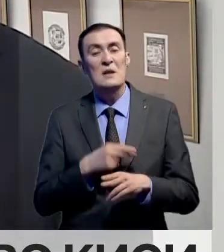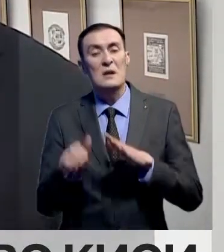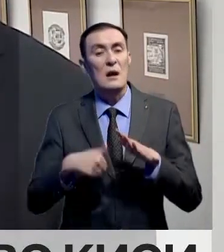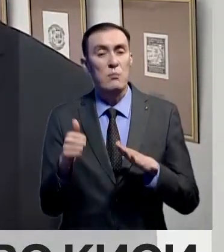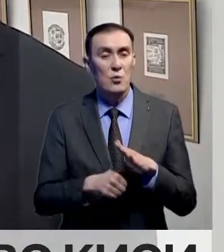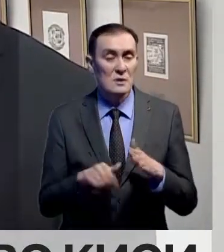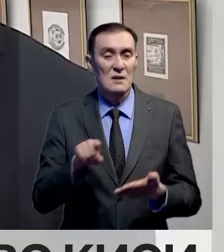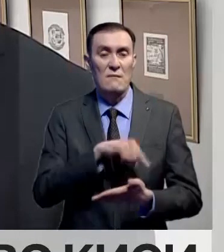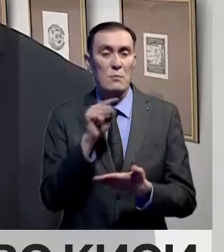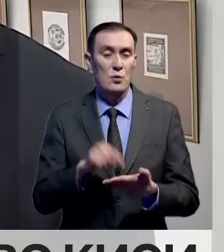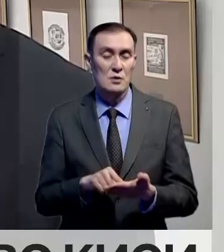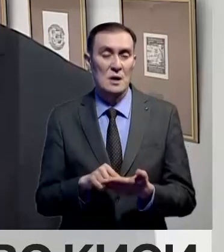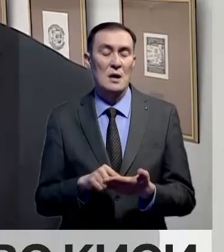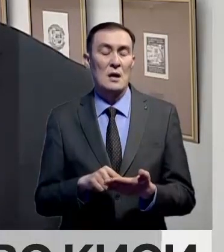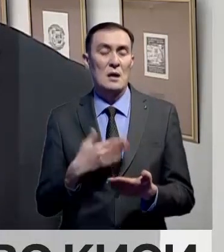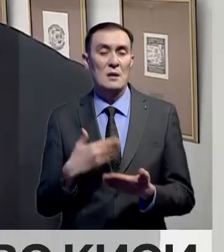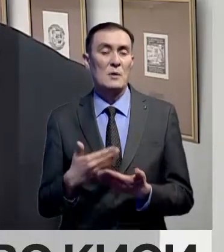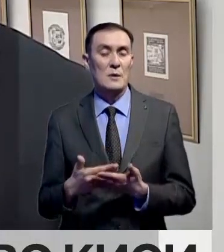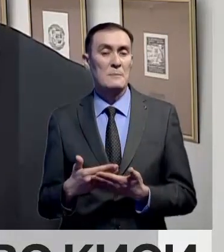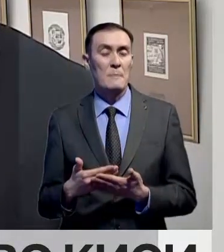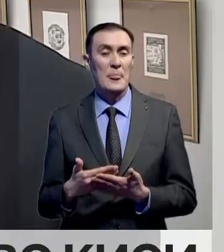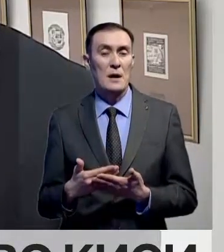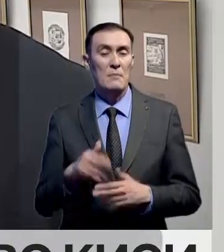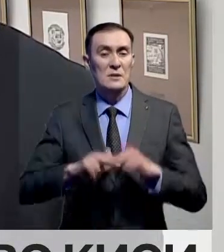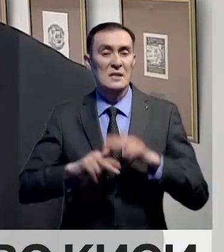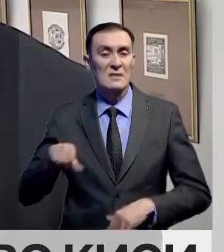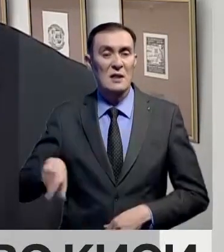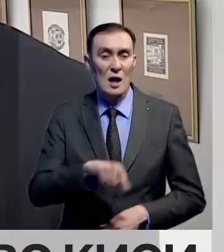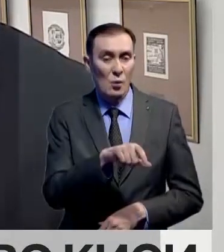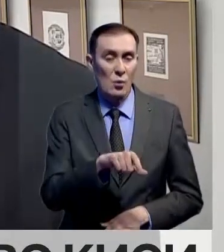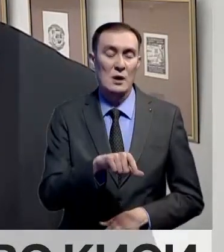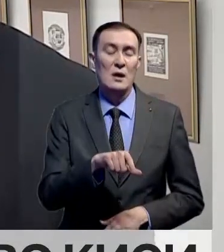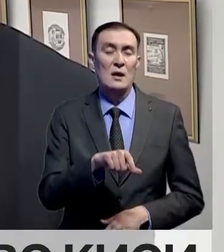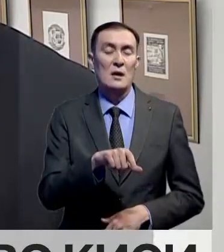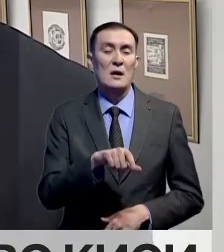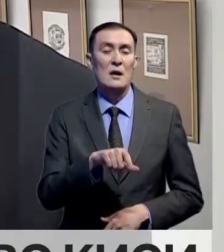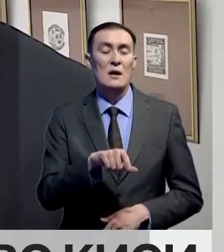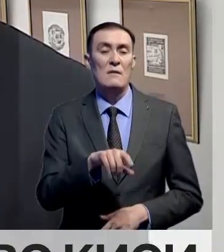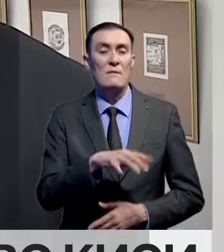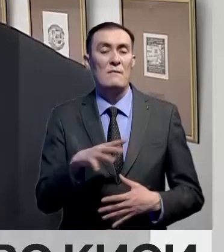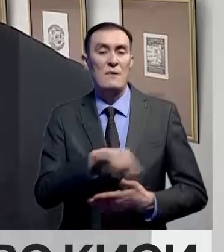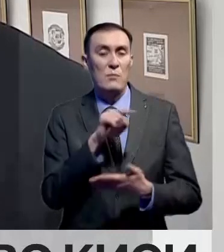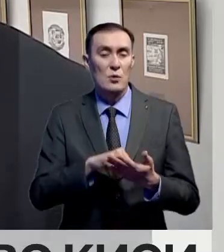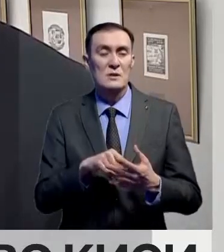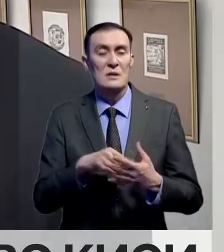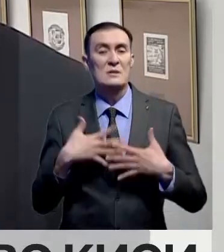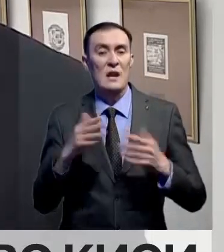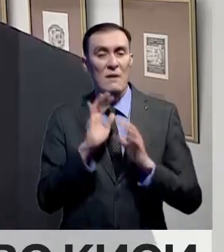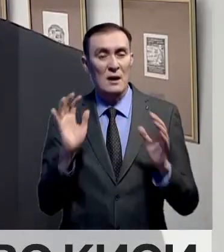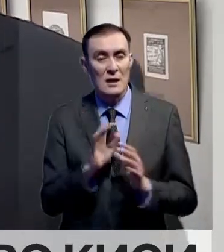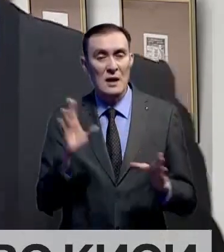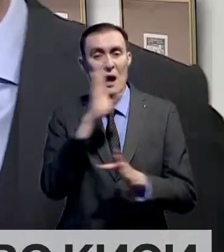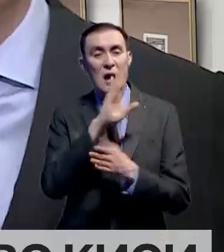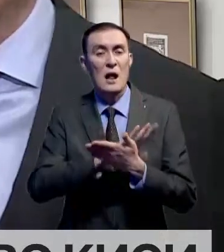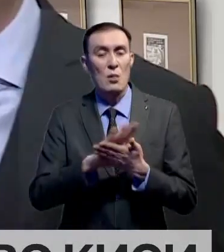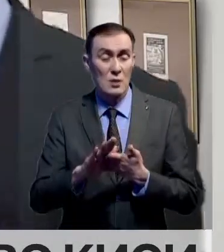вопросы именно дорог, вопросы именно здравоохранения, экологии. Ну, то есть те